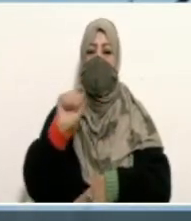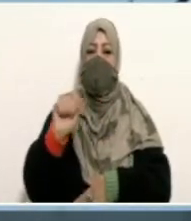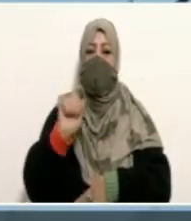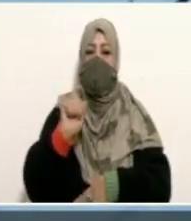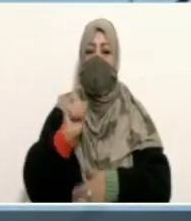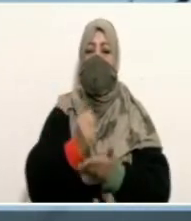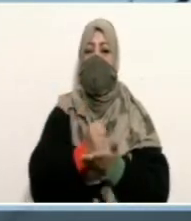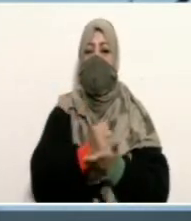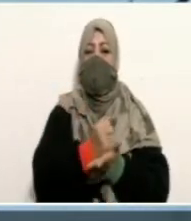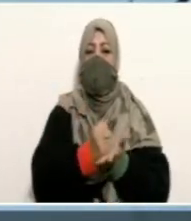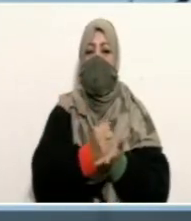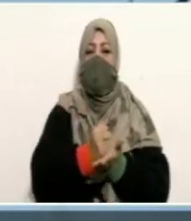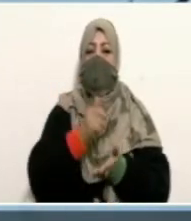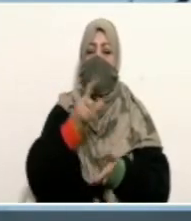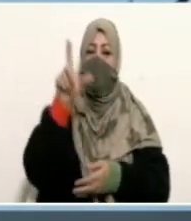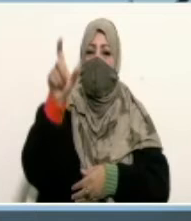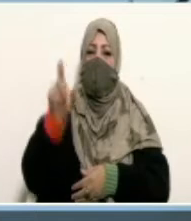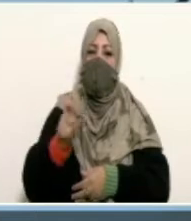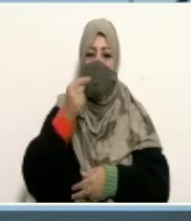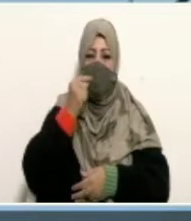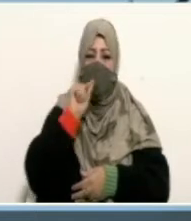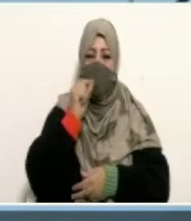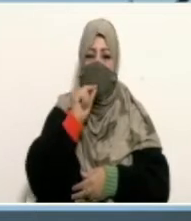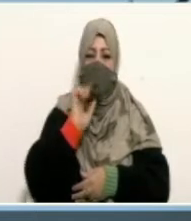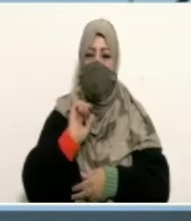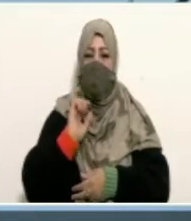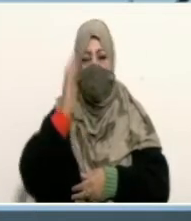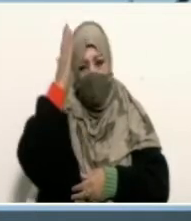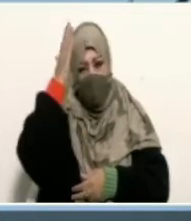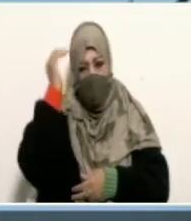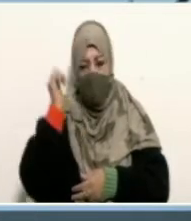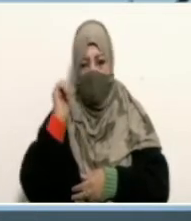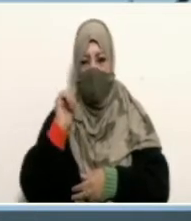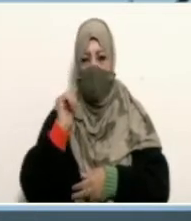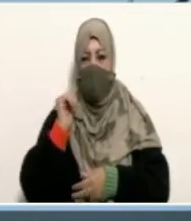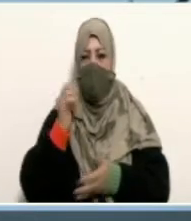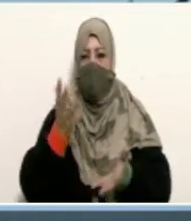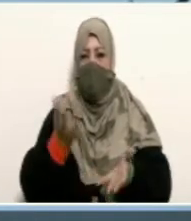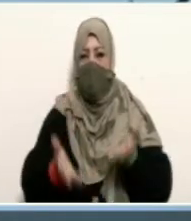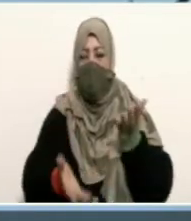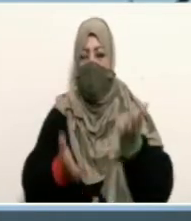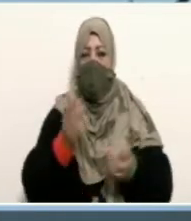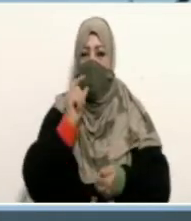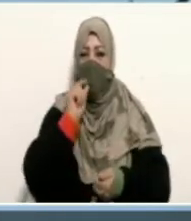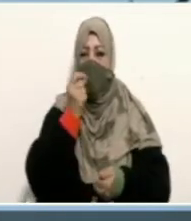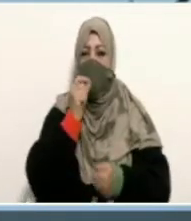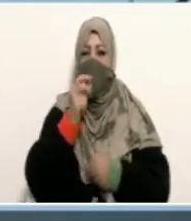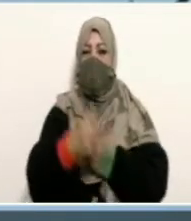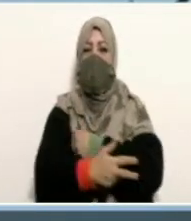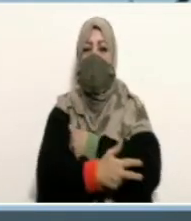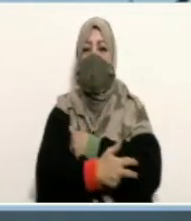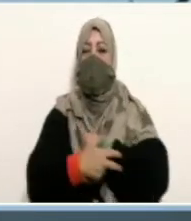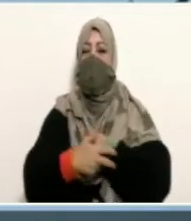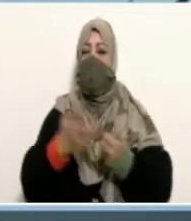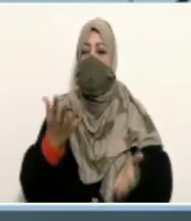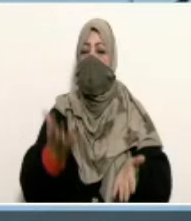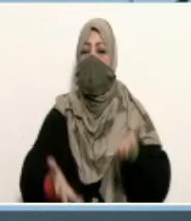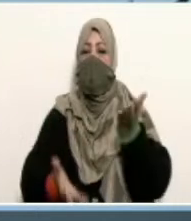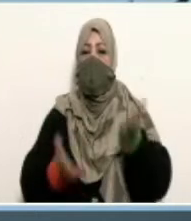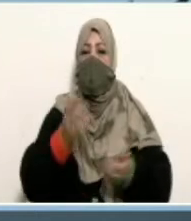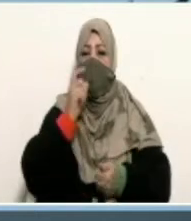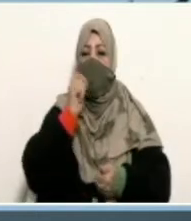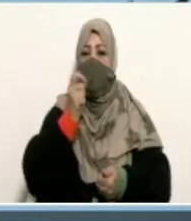قلنا الزيتون يقدر يعني زي تقدر زكاته بالكيلة والمرطة 40 كيلة معروفة عندنا